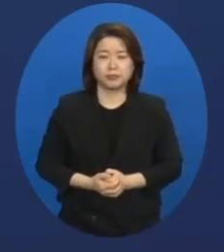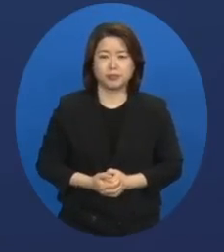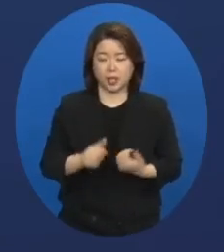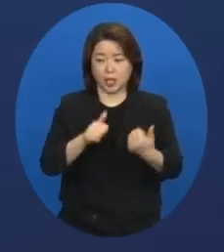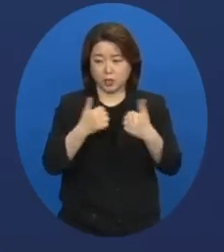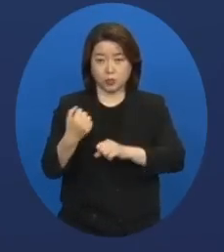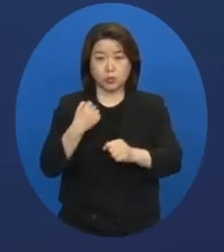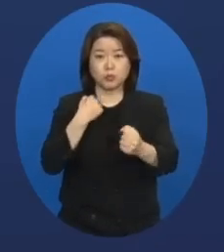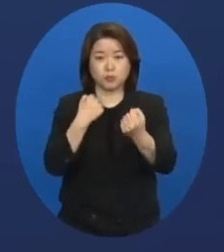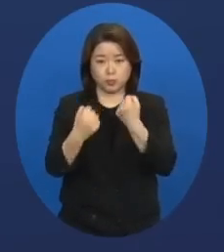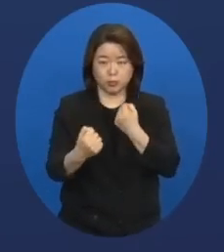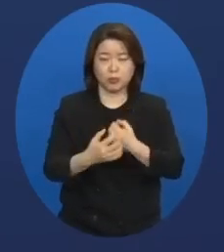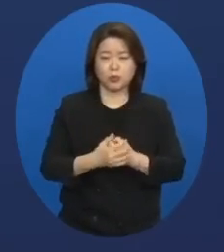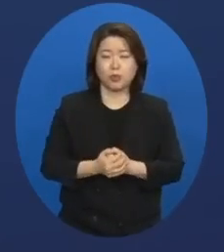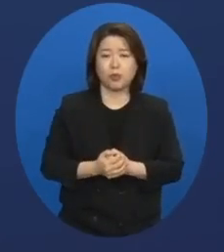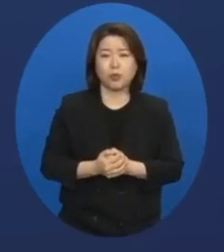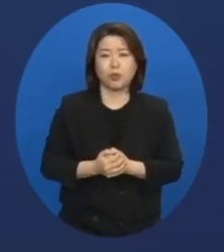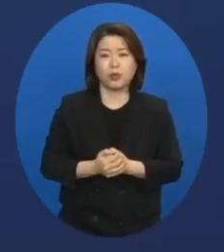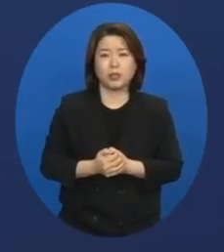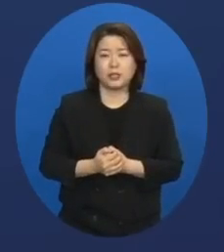죽음을 무릅쓰고